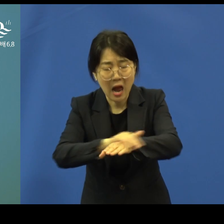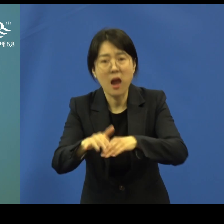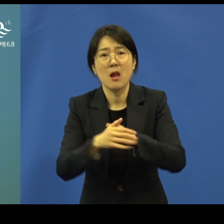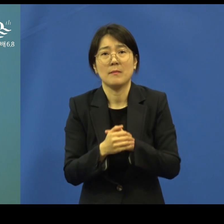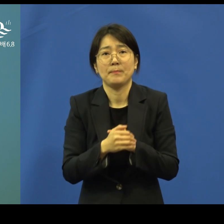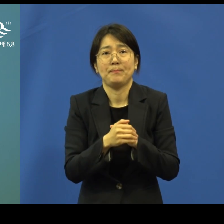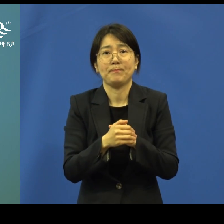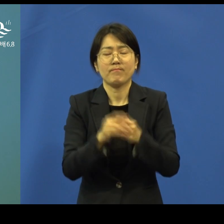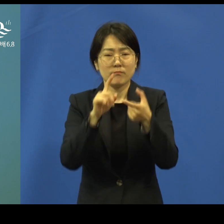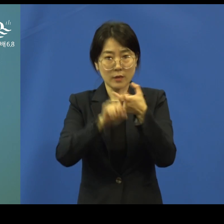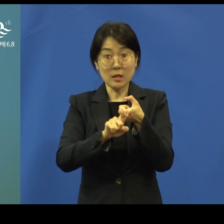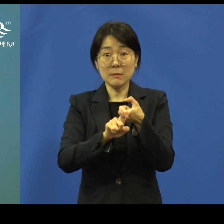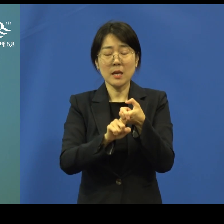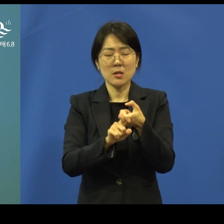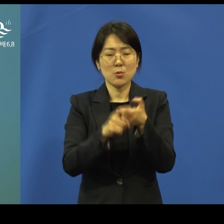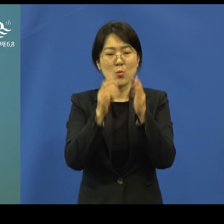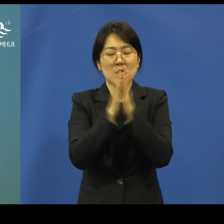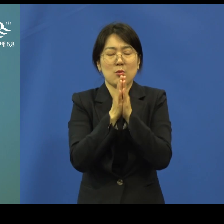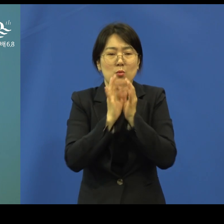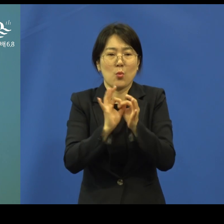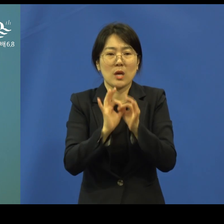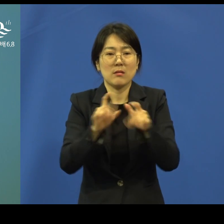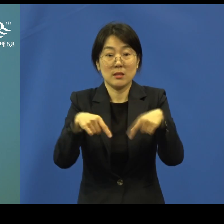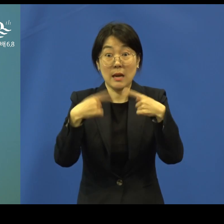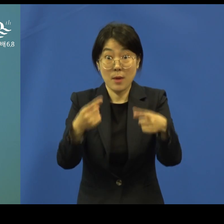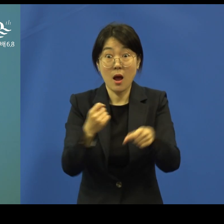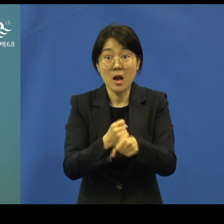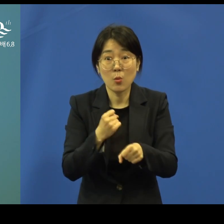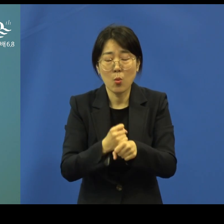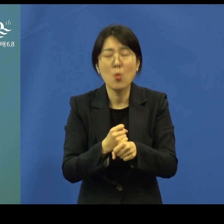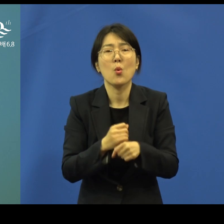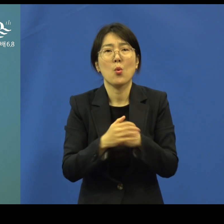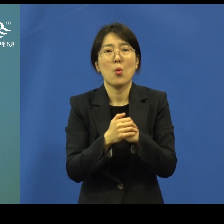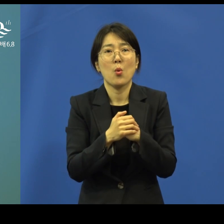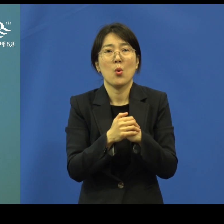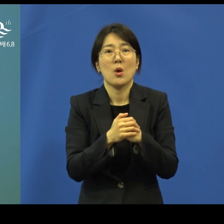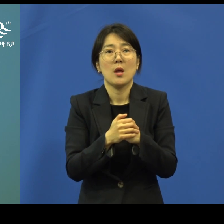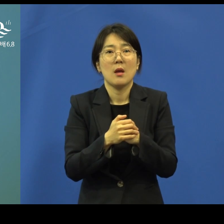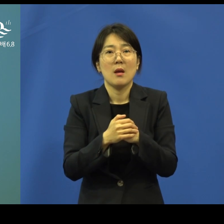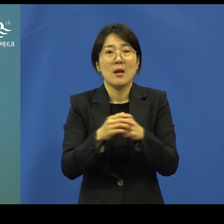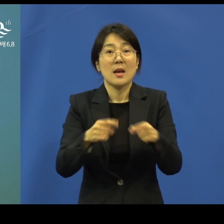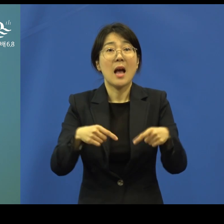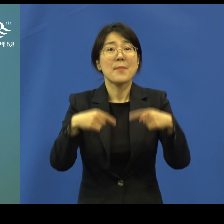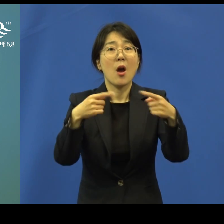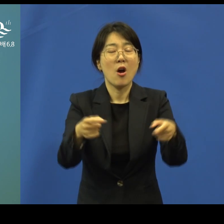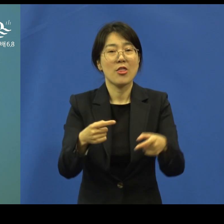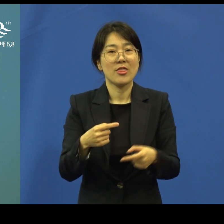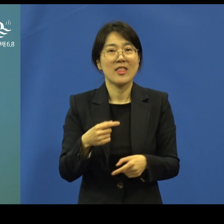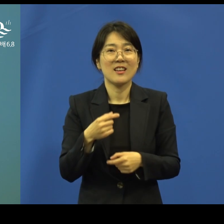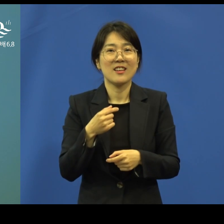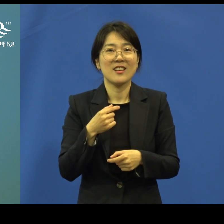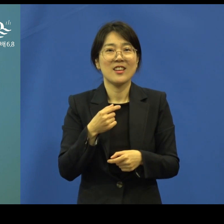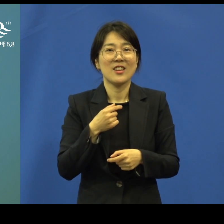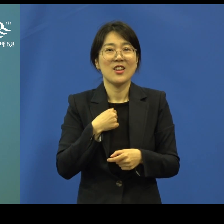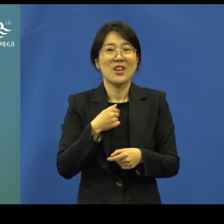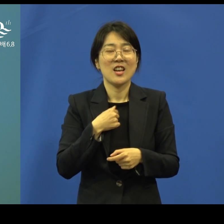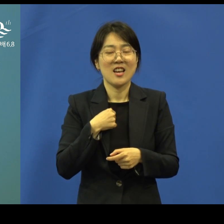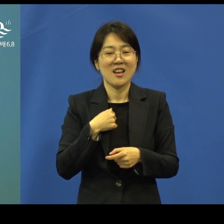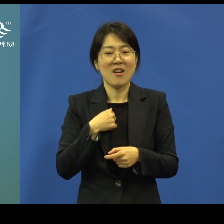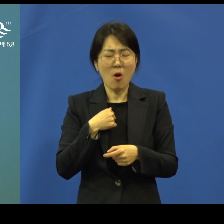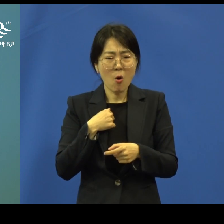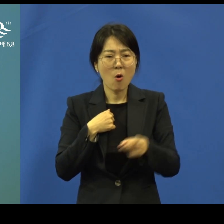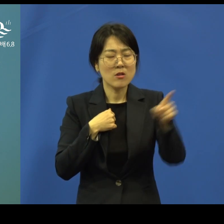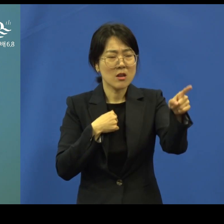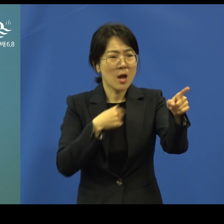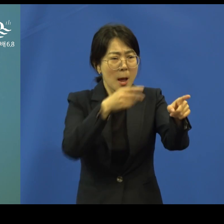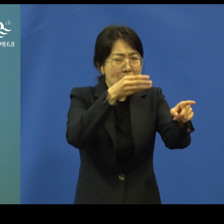예배에 여러분들이 관심을 가지시고 기도하시면서 참여하시고, 가시면 또 숙제를 가지고 좀 가시고 질문을